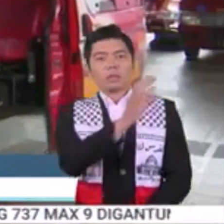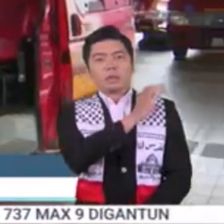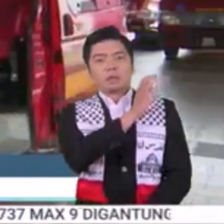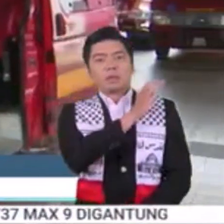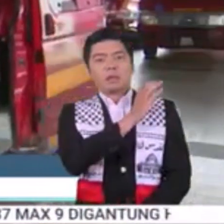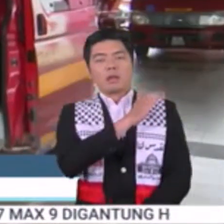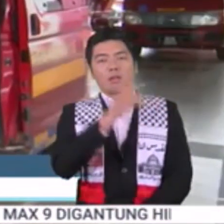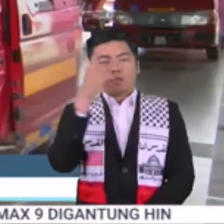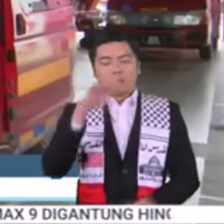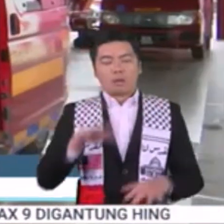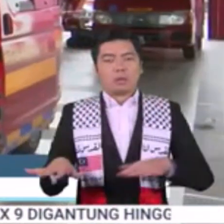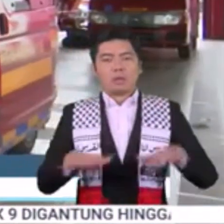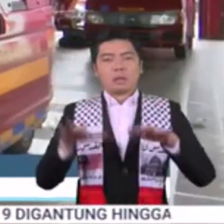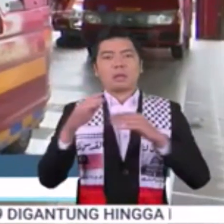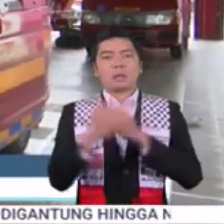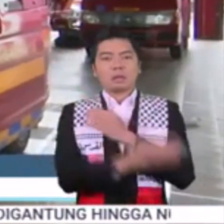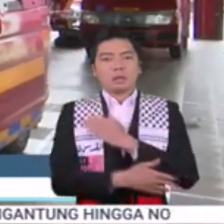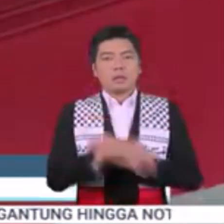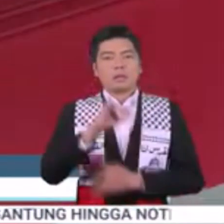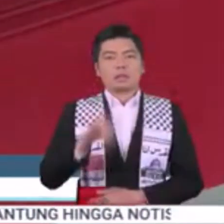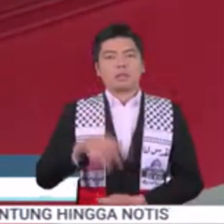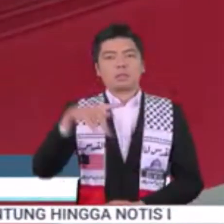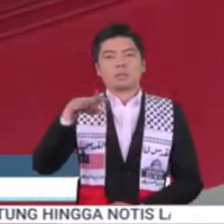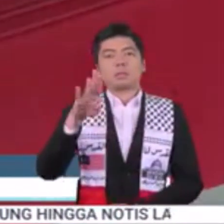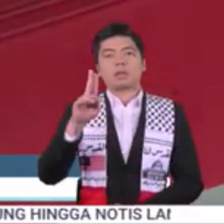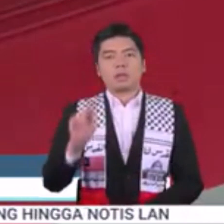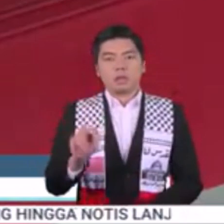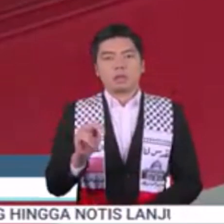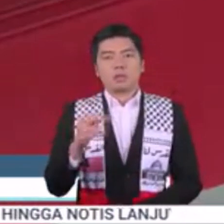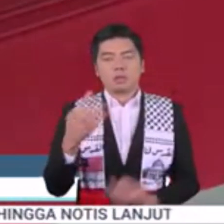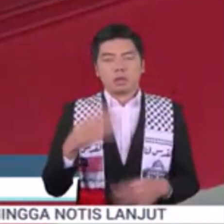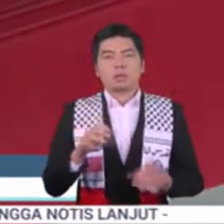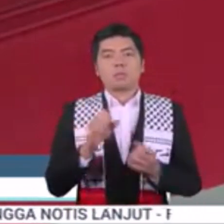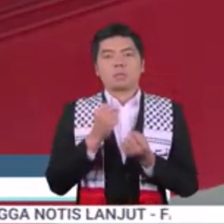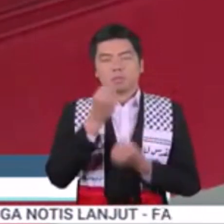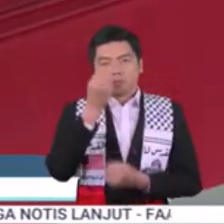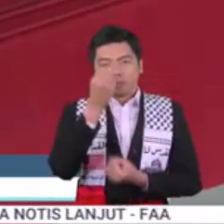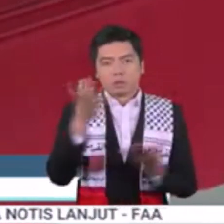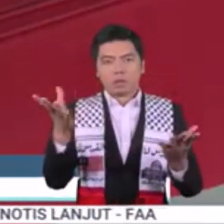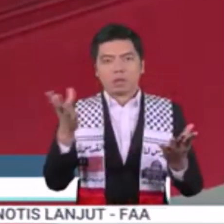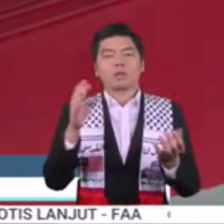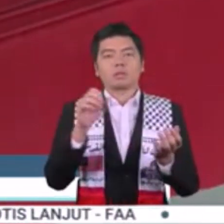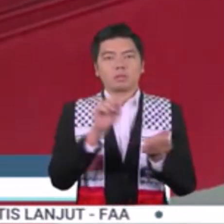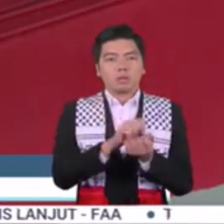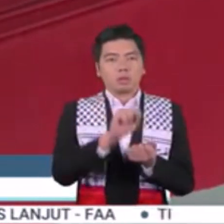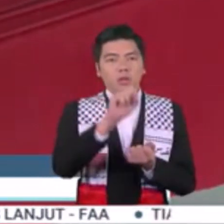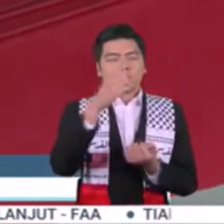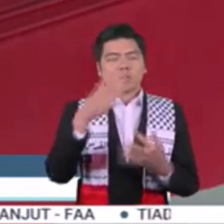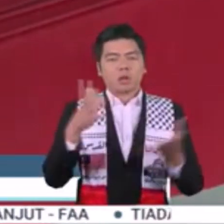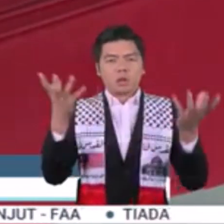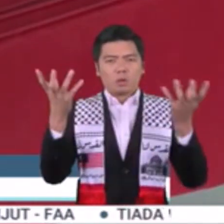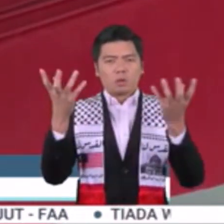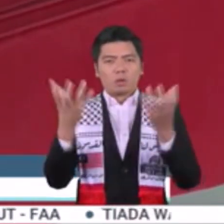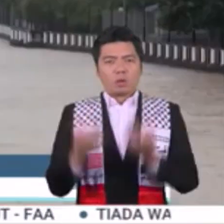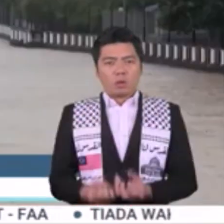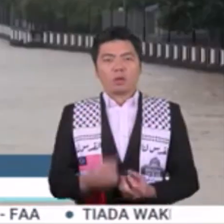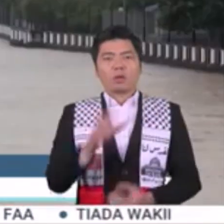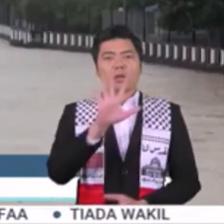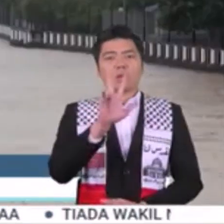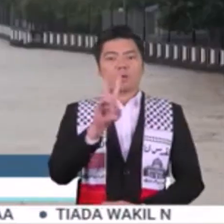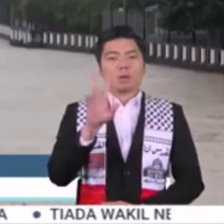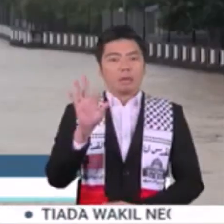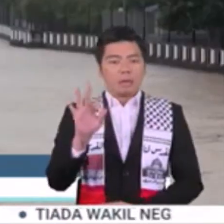pengurusan bencana negeri jppn memaklumkan kota tinggi merekodkan penurunan mendadak apabila 520 semilan